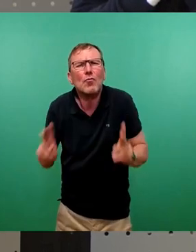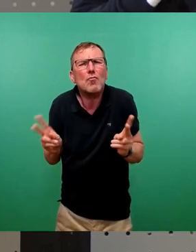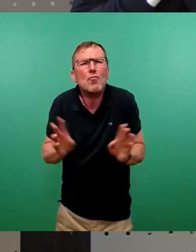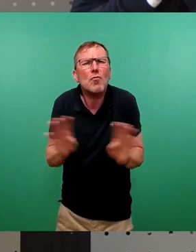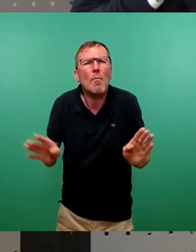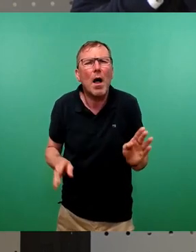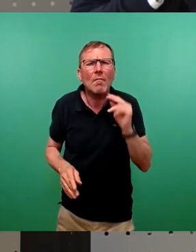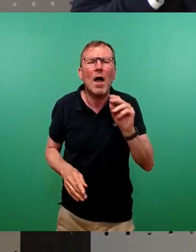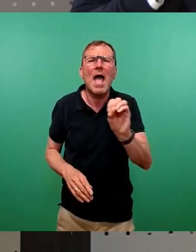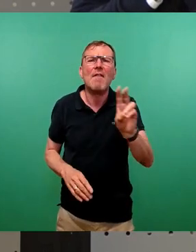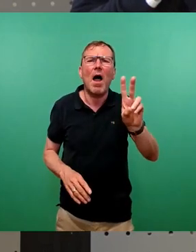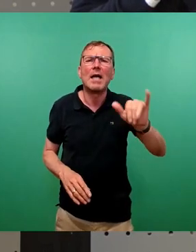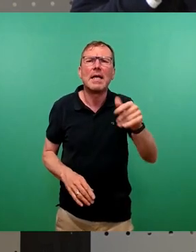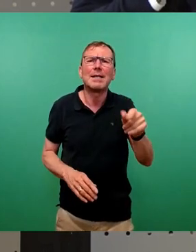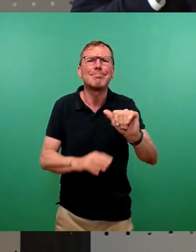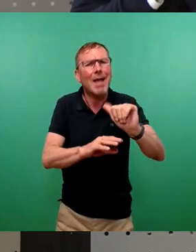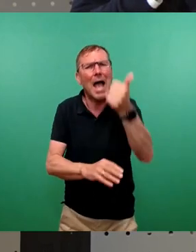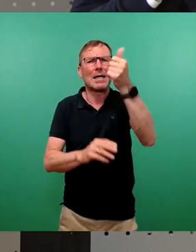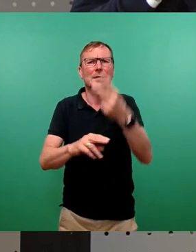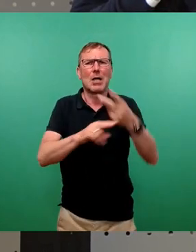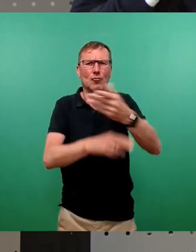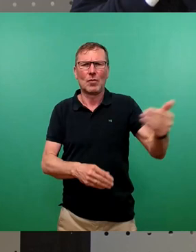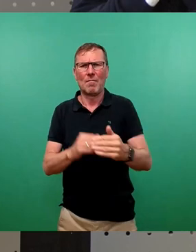Eva Jenigen die erste Stellvertreterin